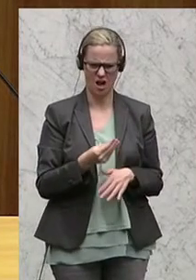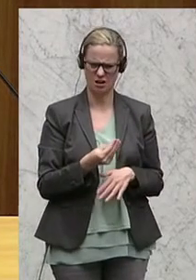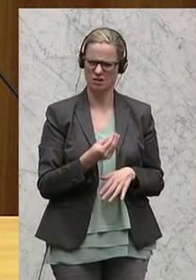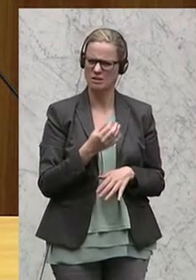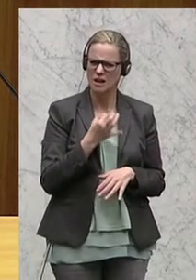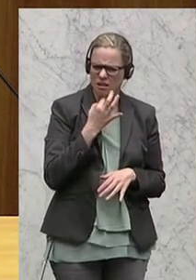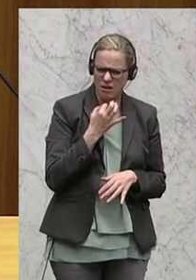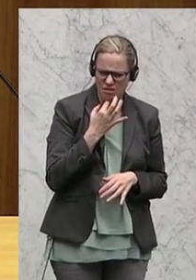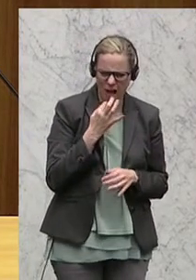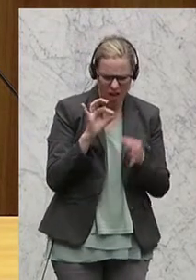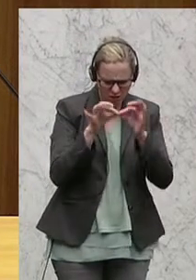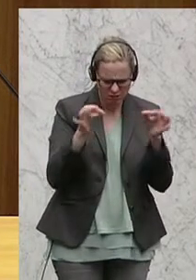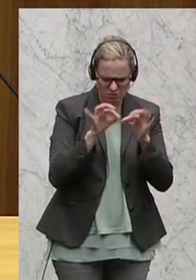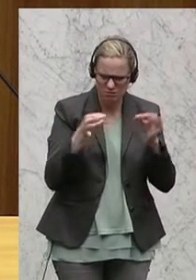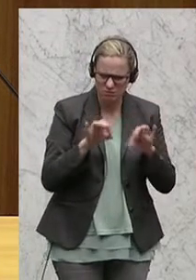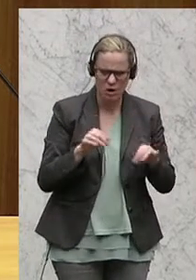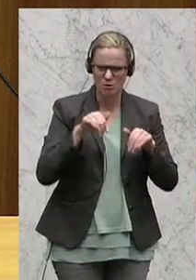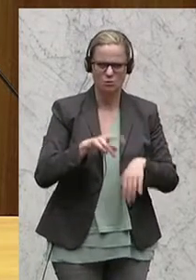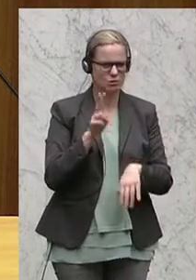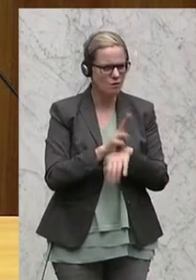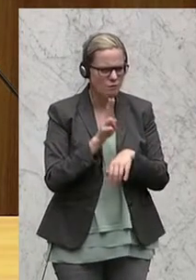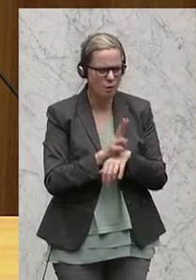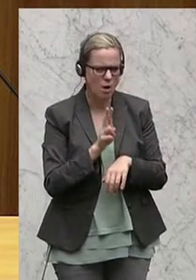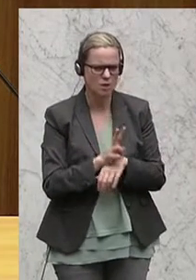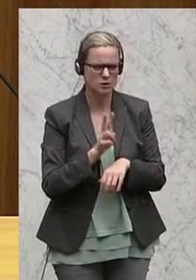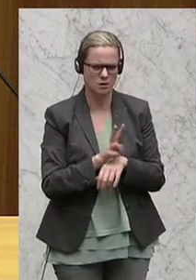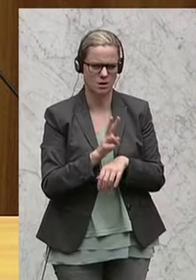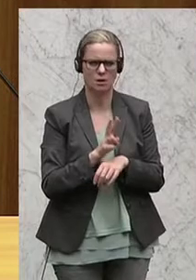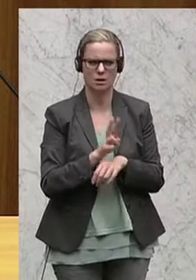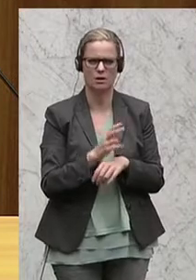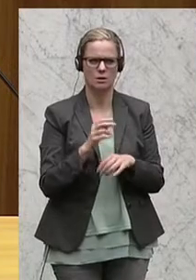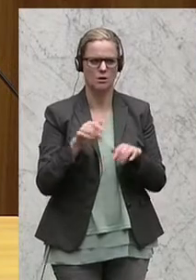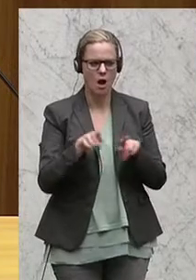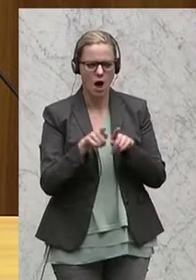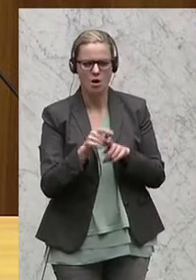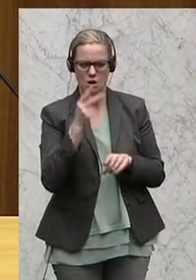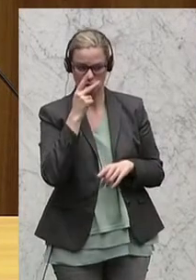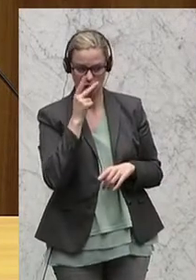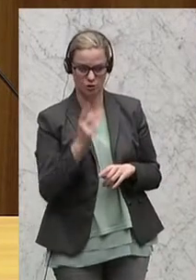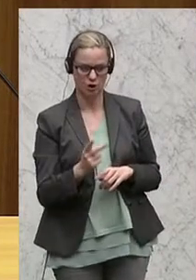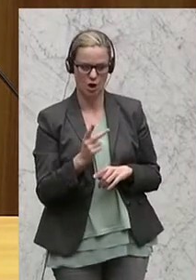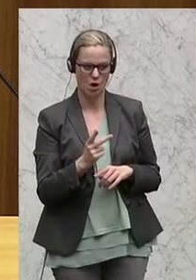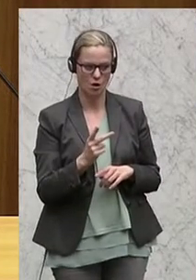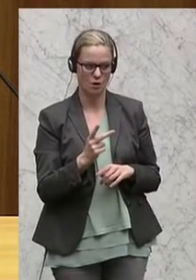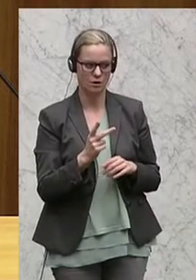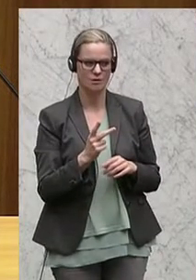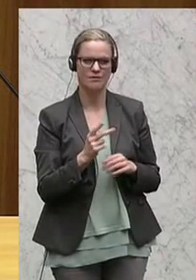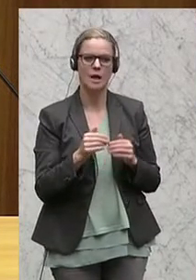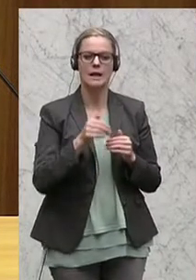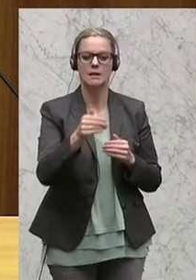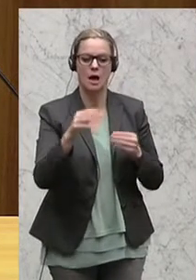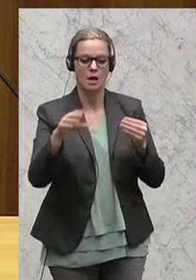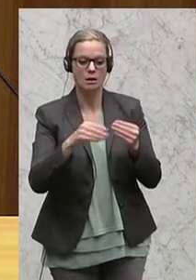begraben. Und wir müssen hier ganz, ganz vorsichtig sein und aufpassen und alles daran setzen, diese nachträglichen